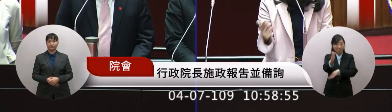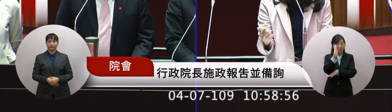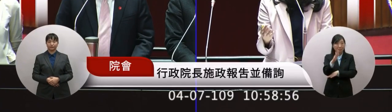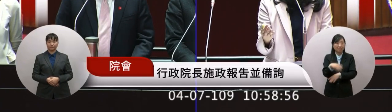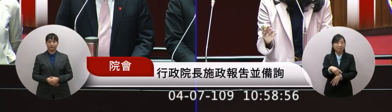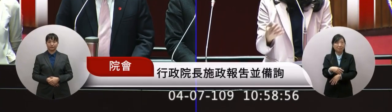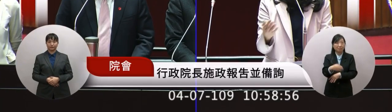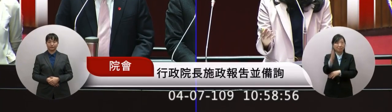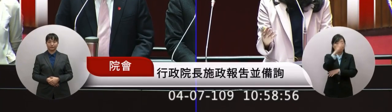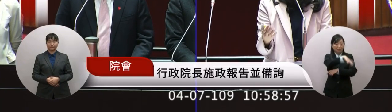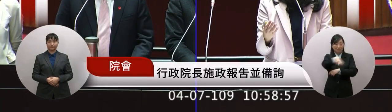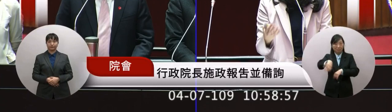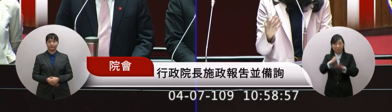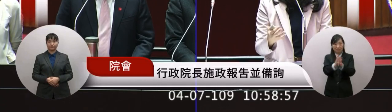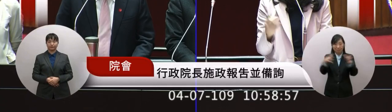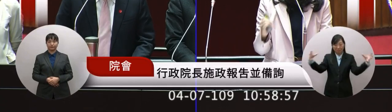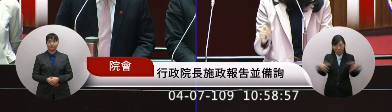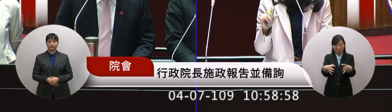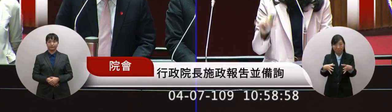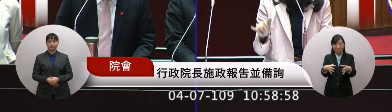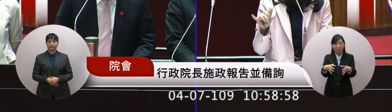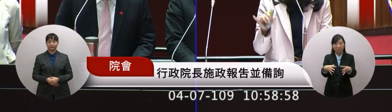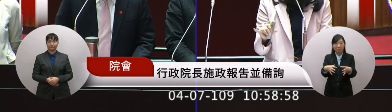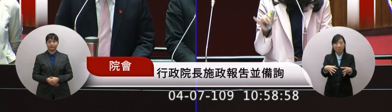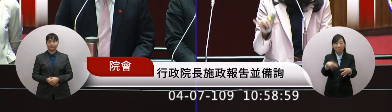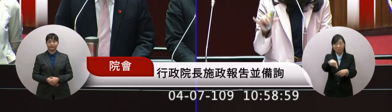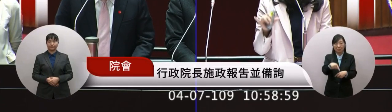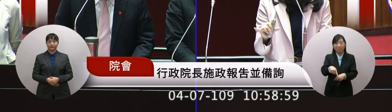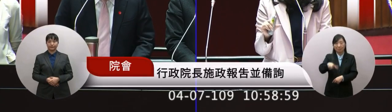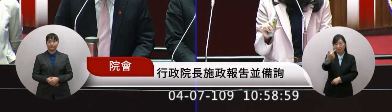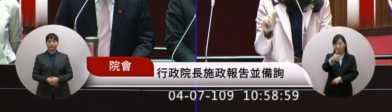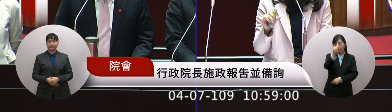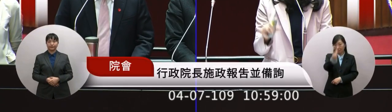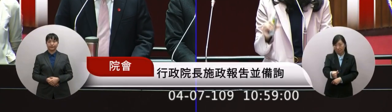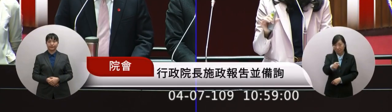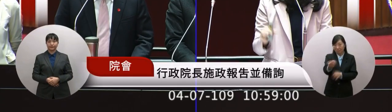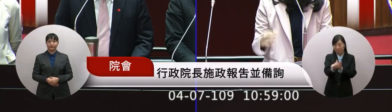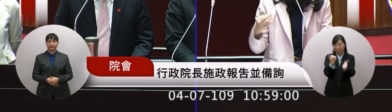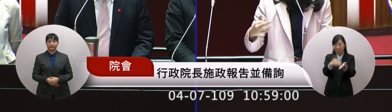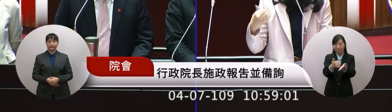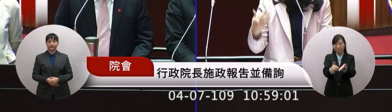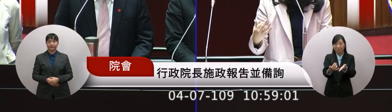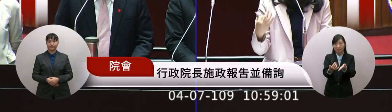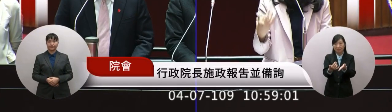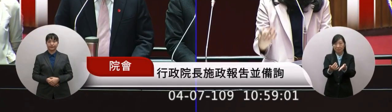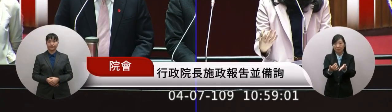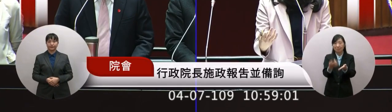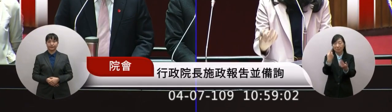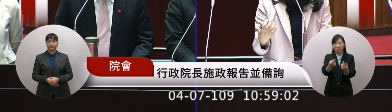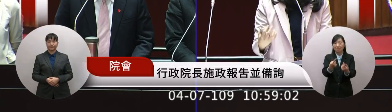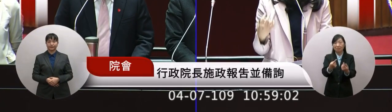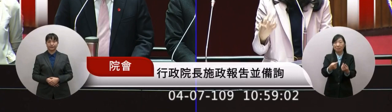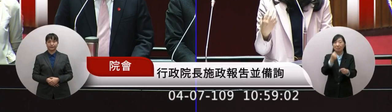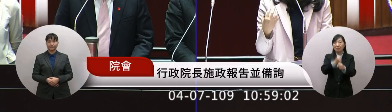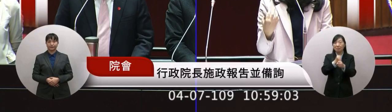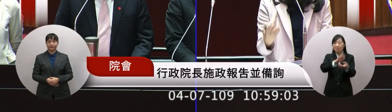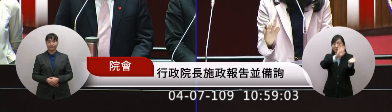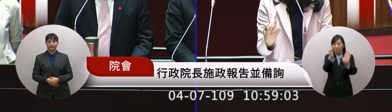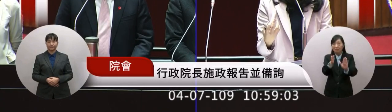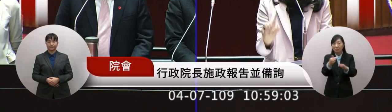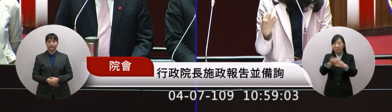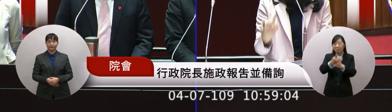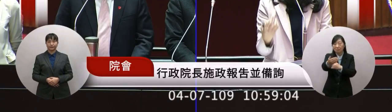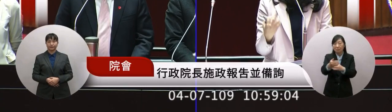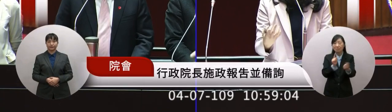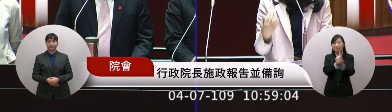就能够各部会集结起来，我们一起把600亿第一波的这个预算已经执行的进度，还有它的一些困